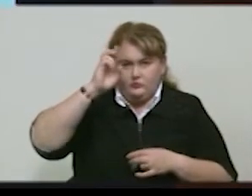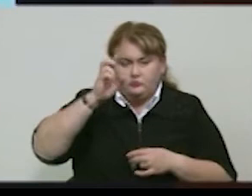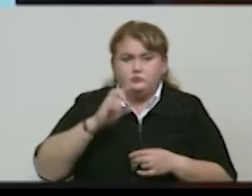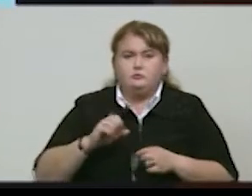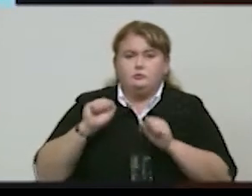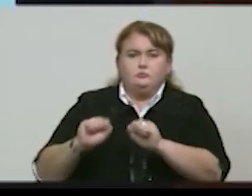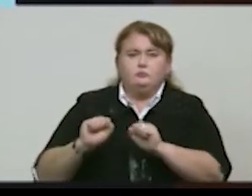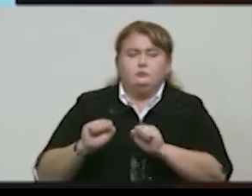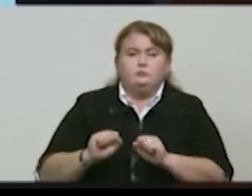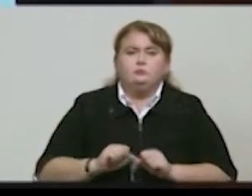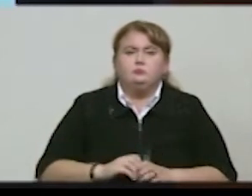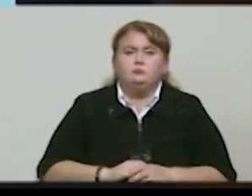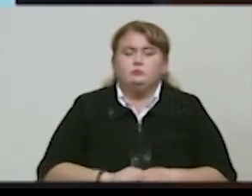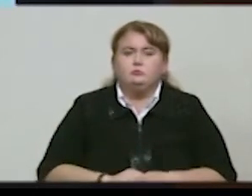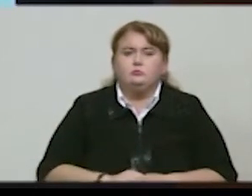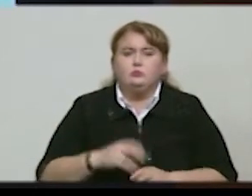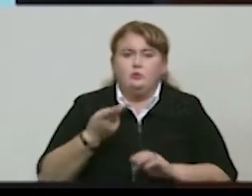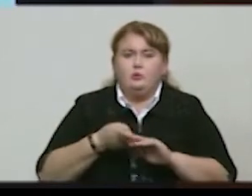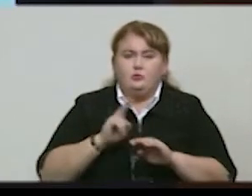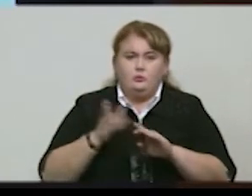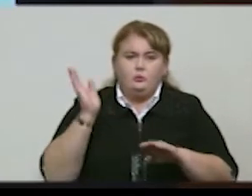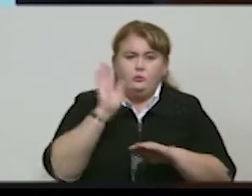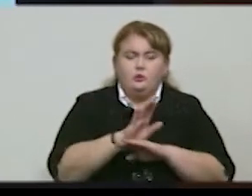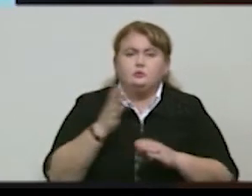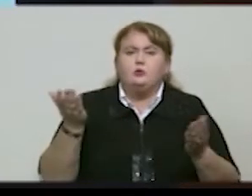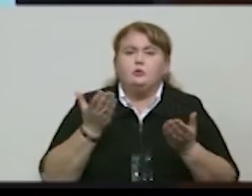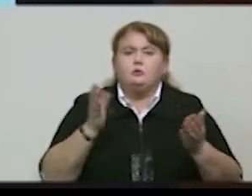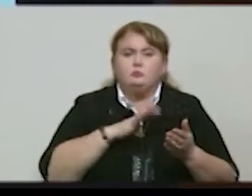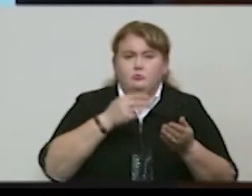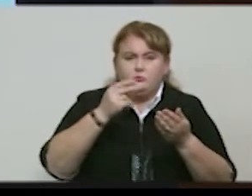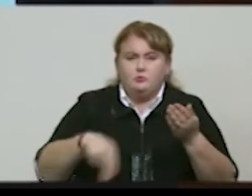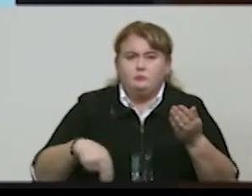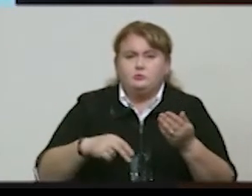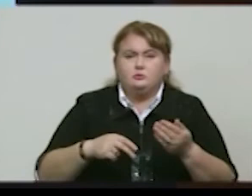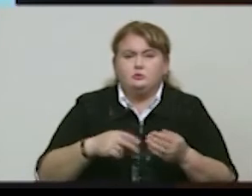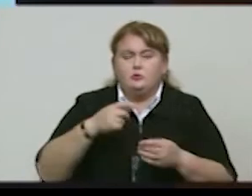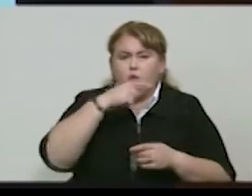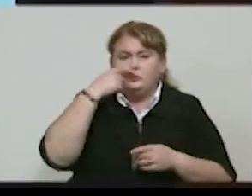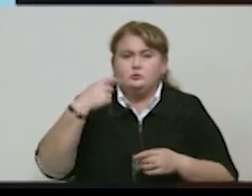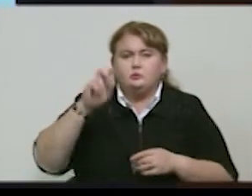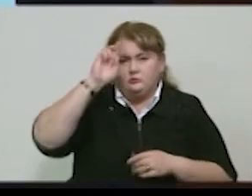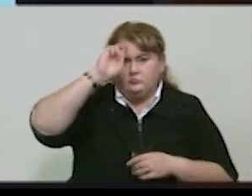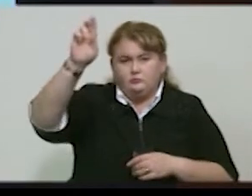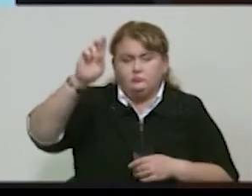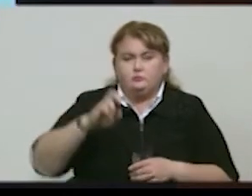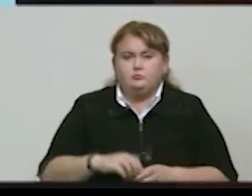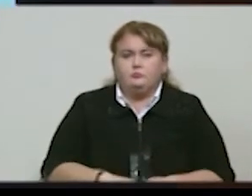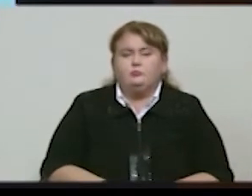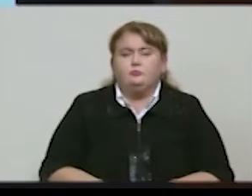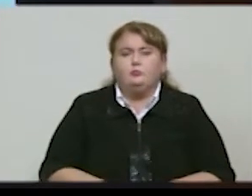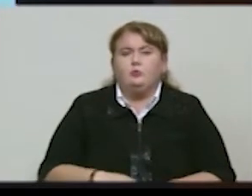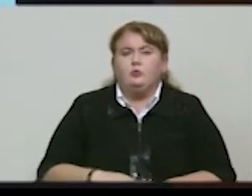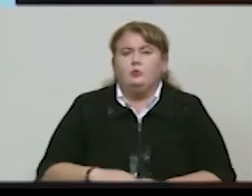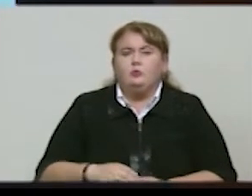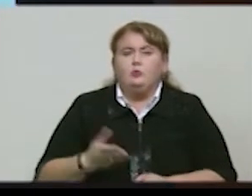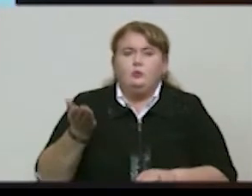обороны работ. Вот этот указ, который был подписан российским императором.